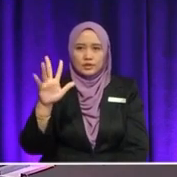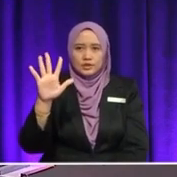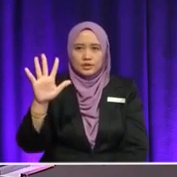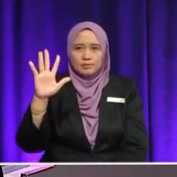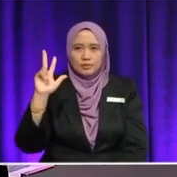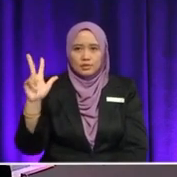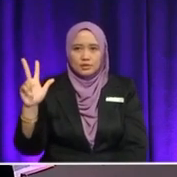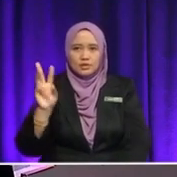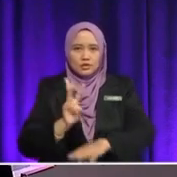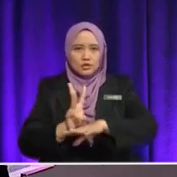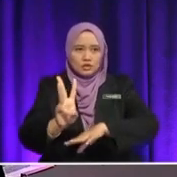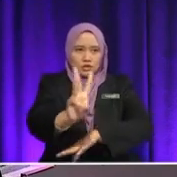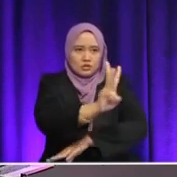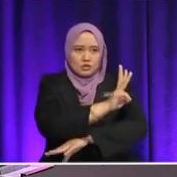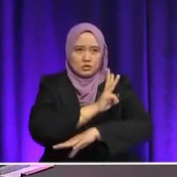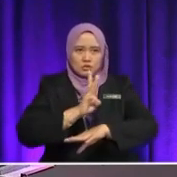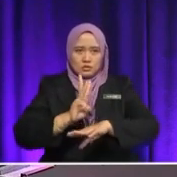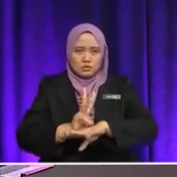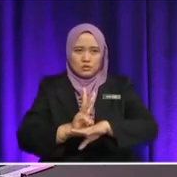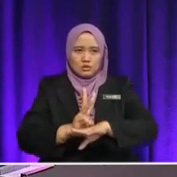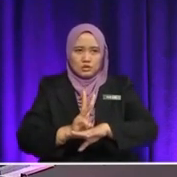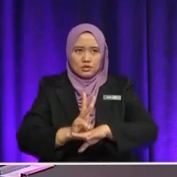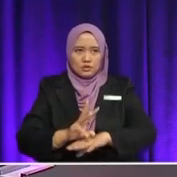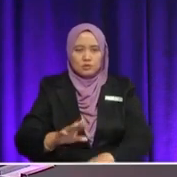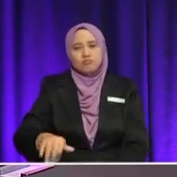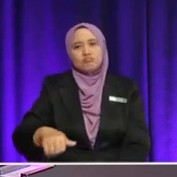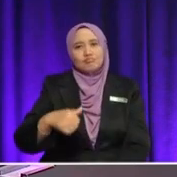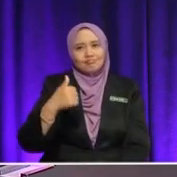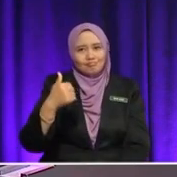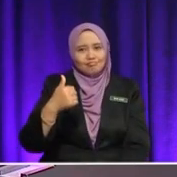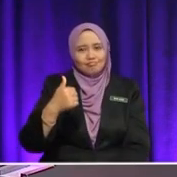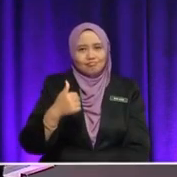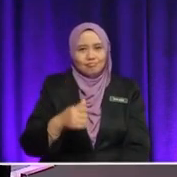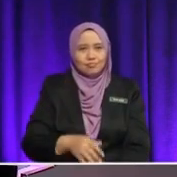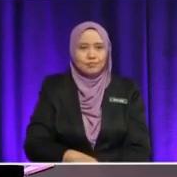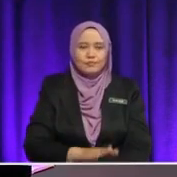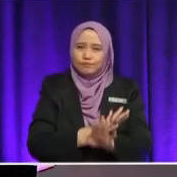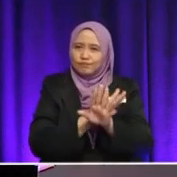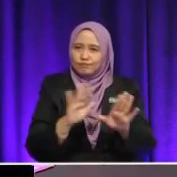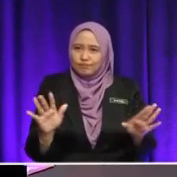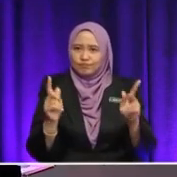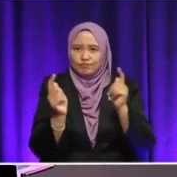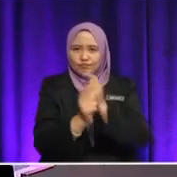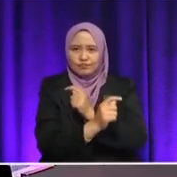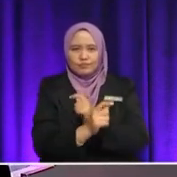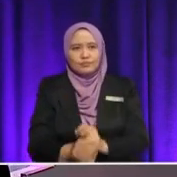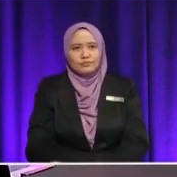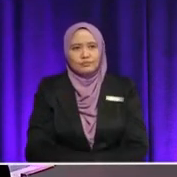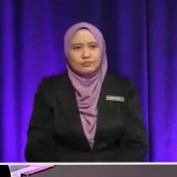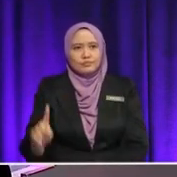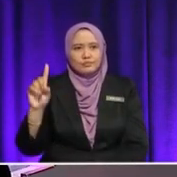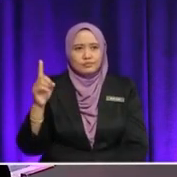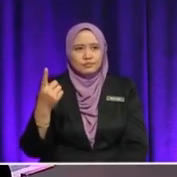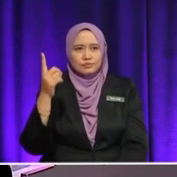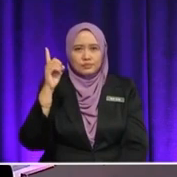banyak ya daripada 118 menang tanpa bertanding uh maksudnya hanya ada satu orang